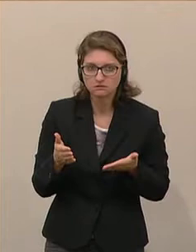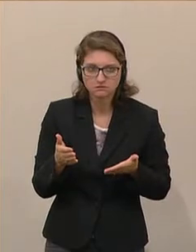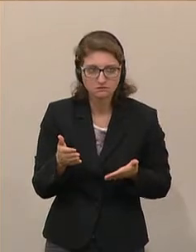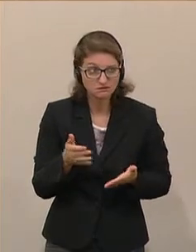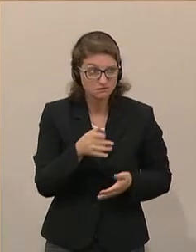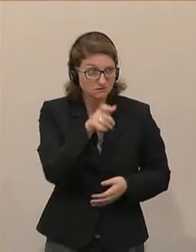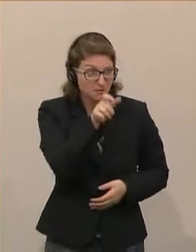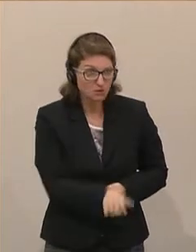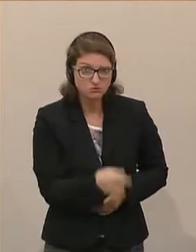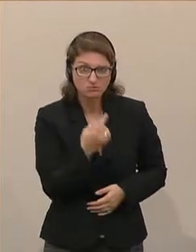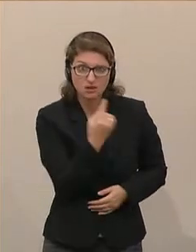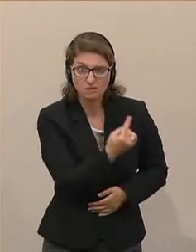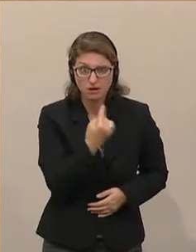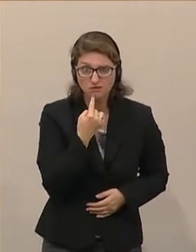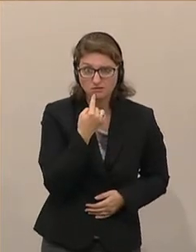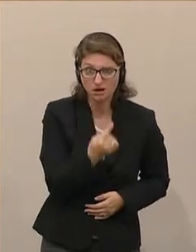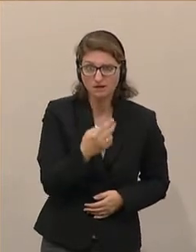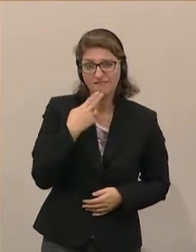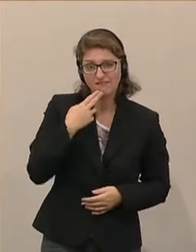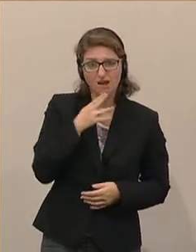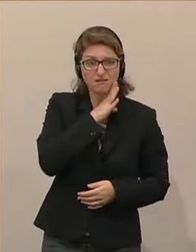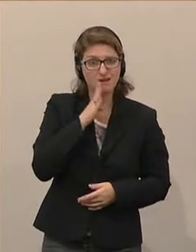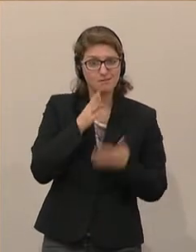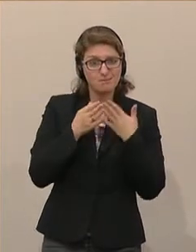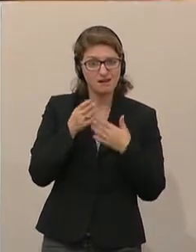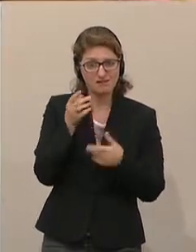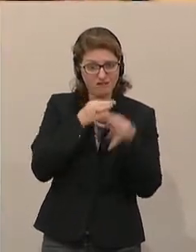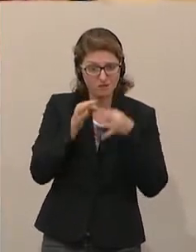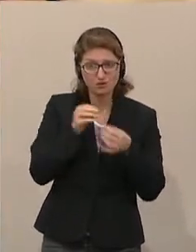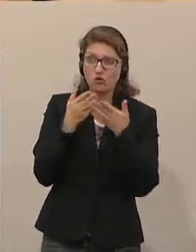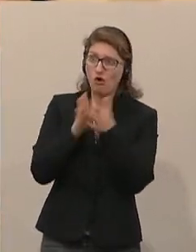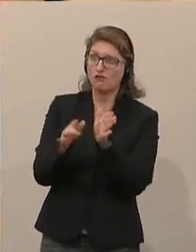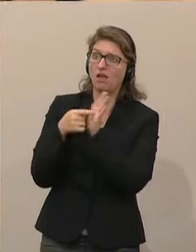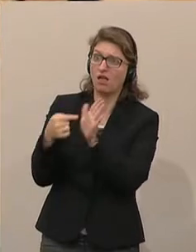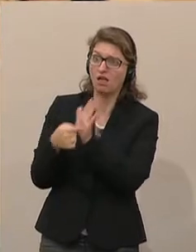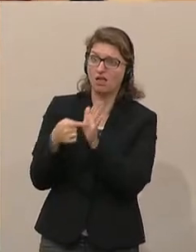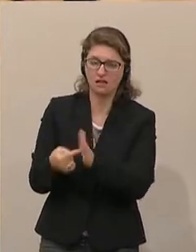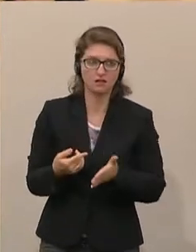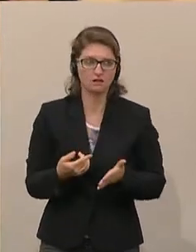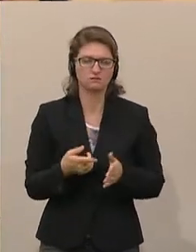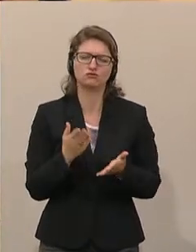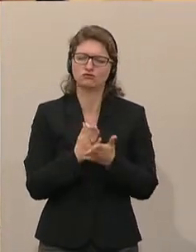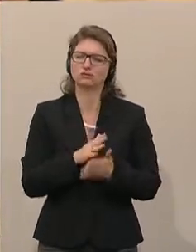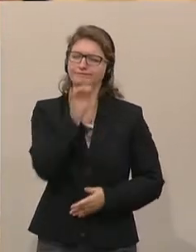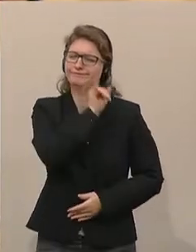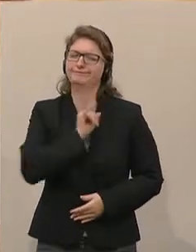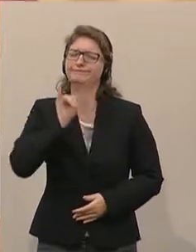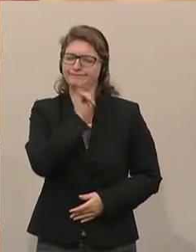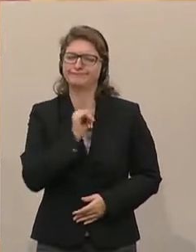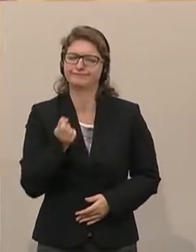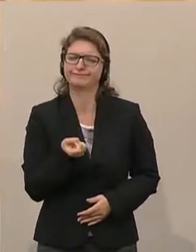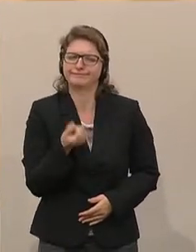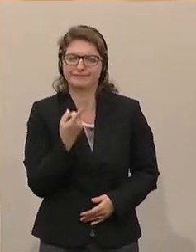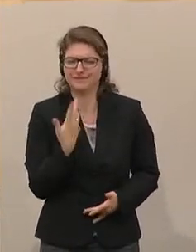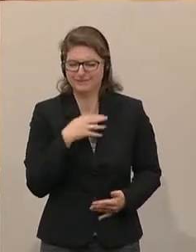die Person, die jede geheime Information an die Öffentlichkeit spielt. Ich meine, das hat schon eine gewisse Ironie. Das ist